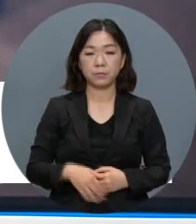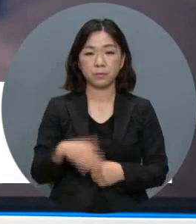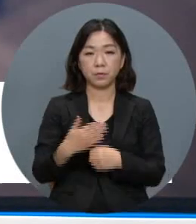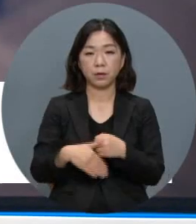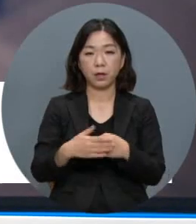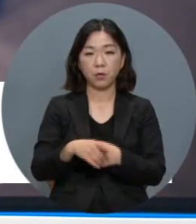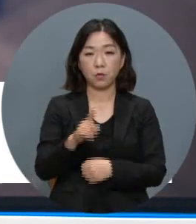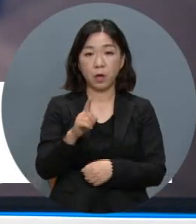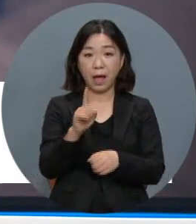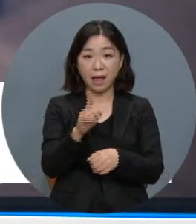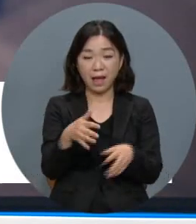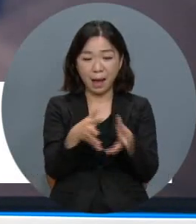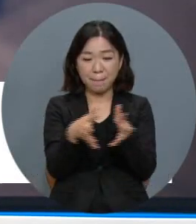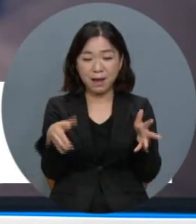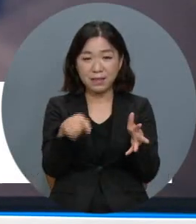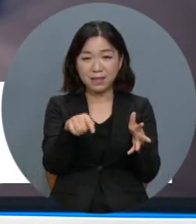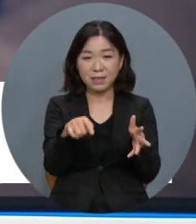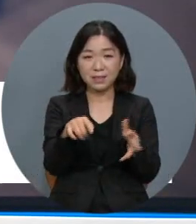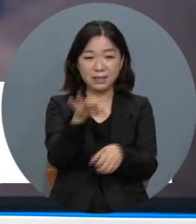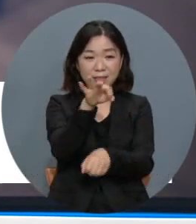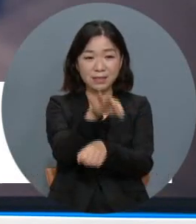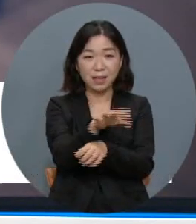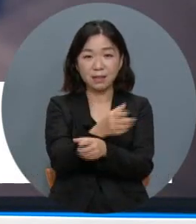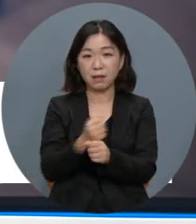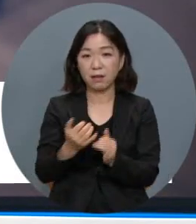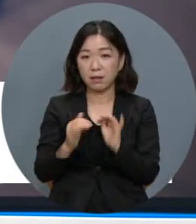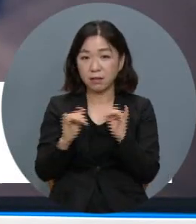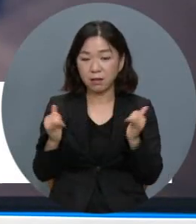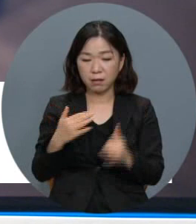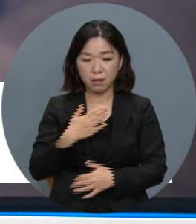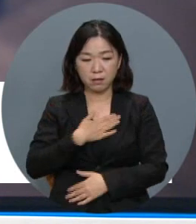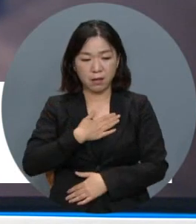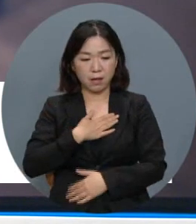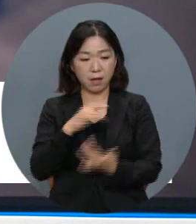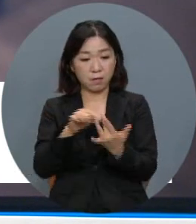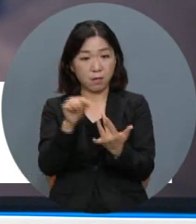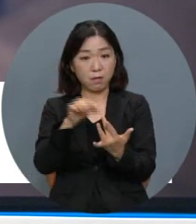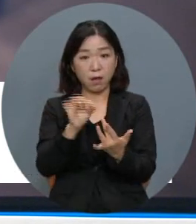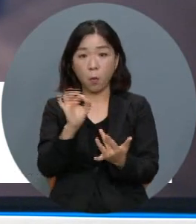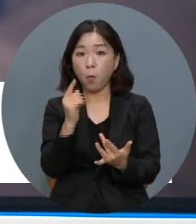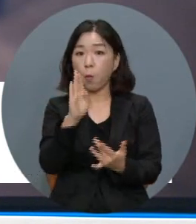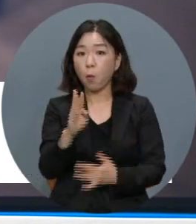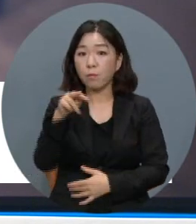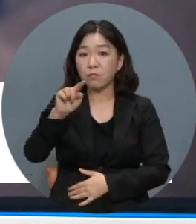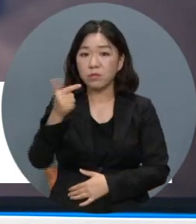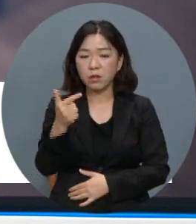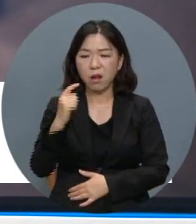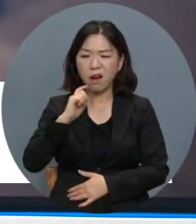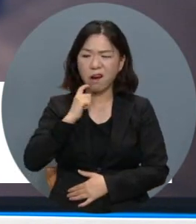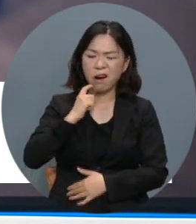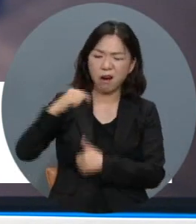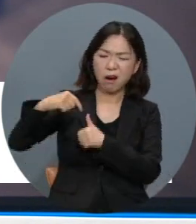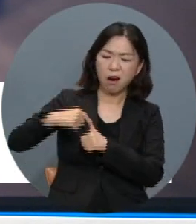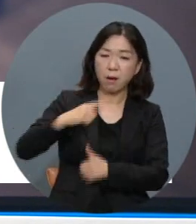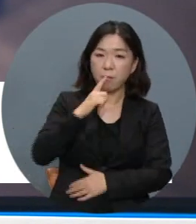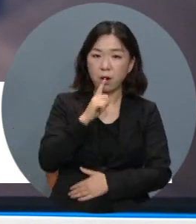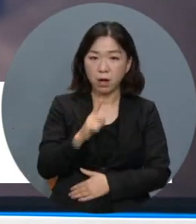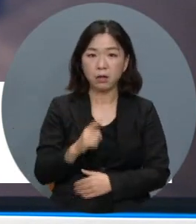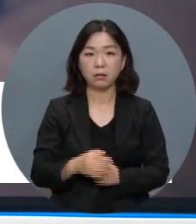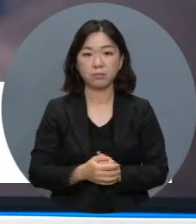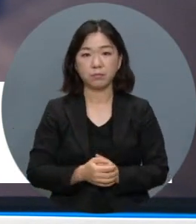대구의 한 아파트 분양을 받은 계약자들이 자신들이 선택할 수 있는 옵션을 사실상 강요당했다 고 주장하고